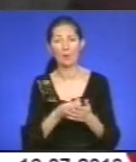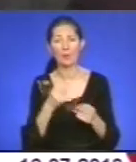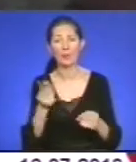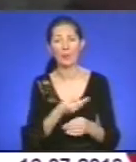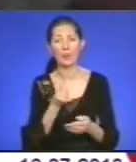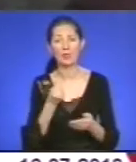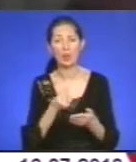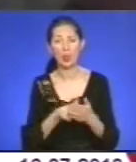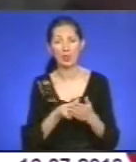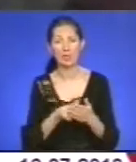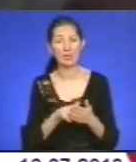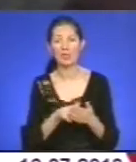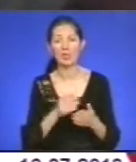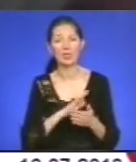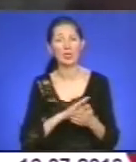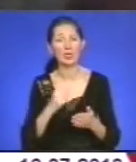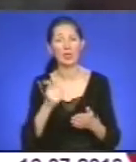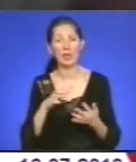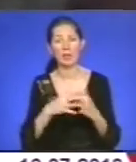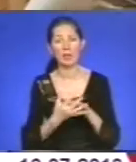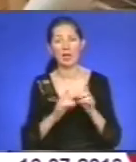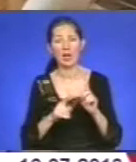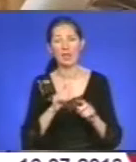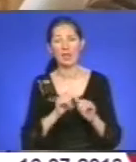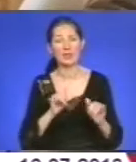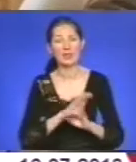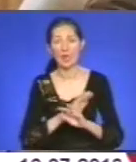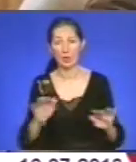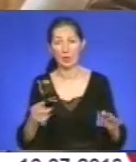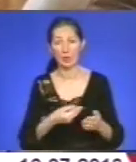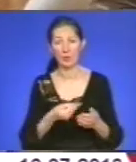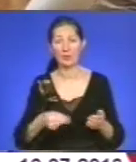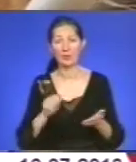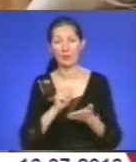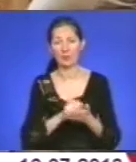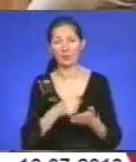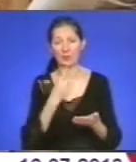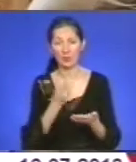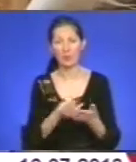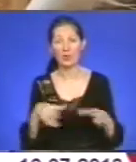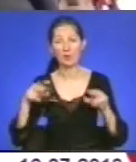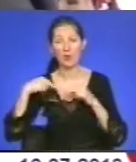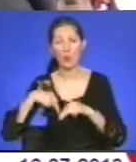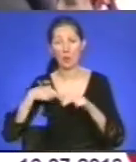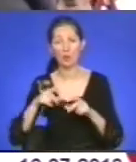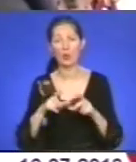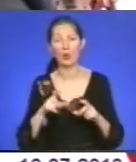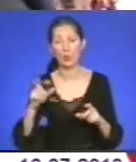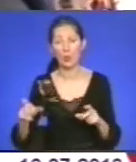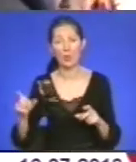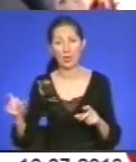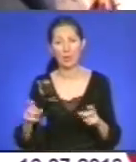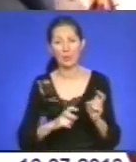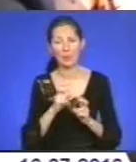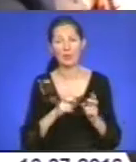коштів жодна сільська рада не буде розвиватися. Підписаний меморандум передбачає співпрацю суб'єктів підприємницької діяльності у